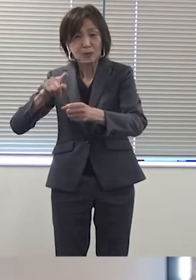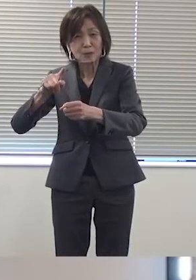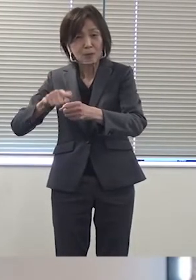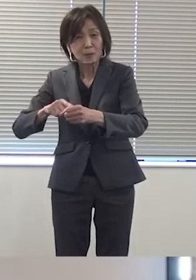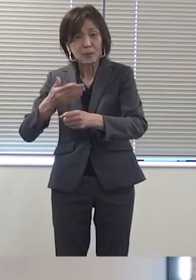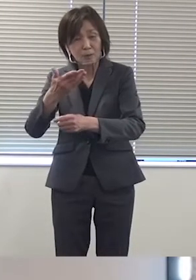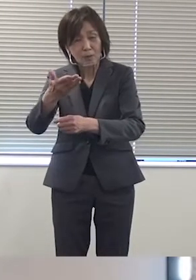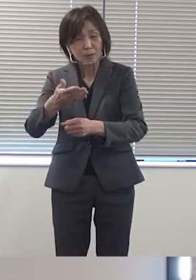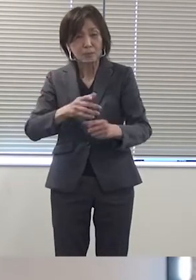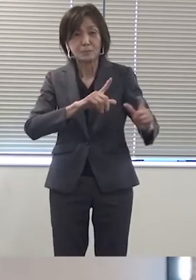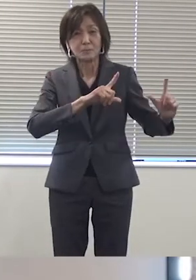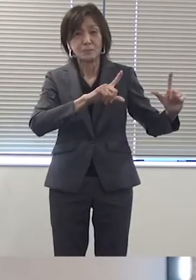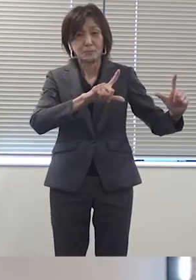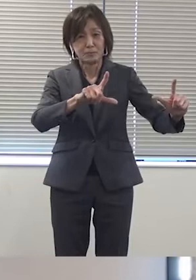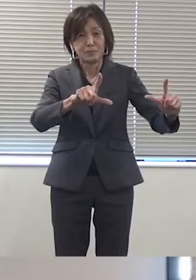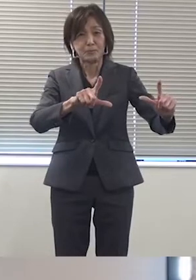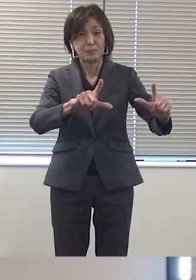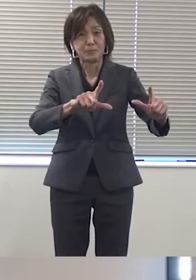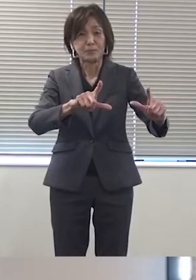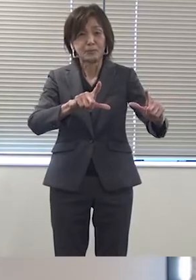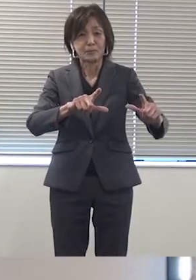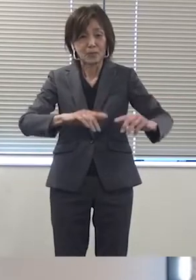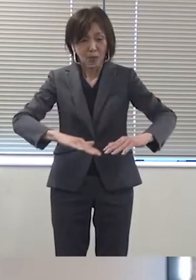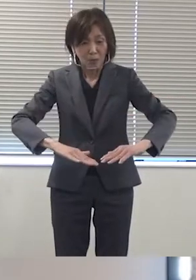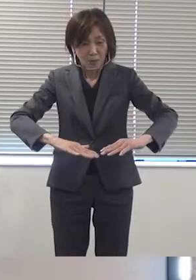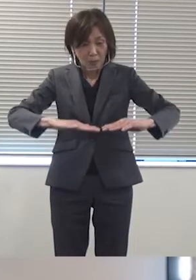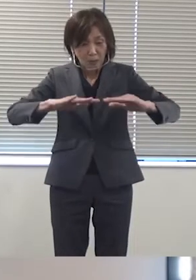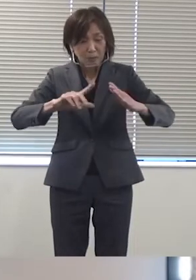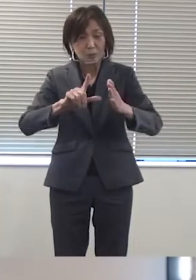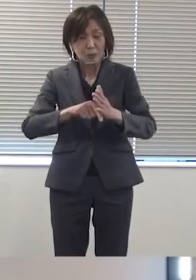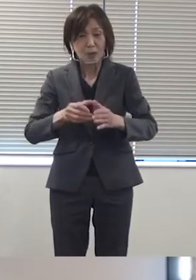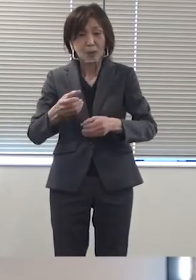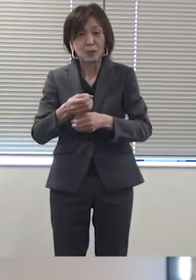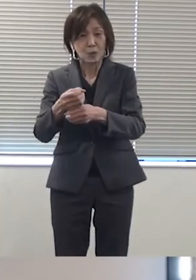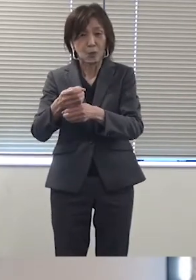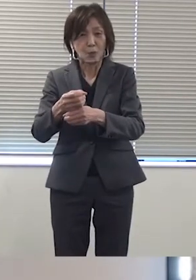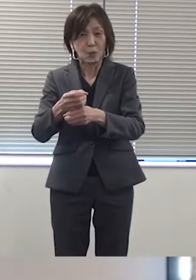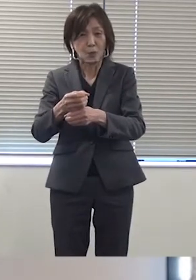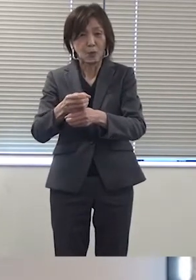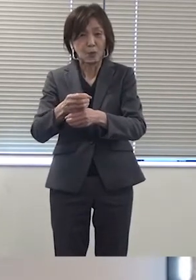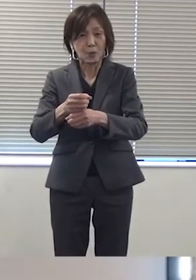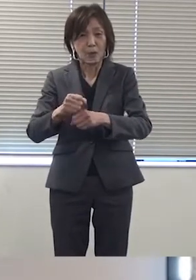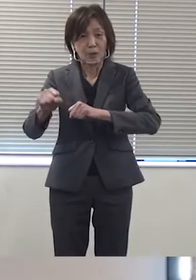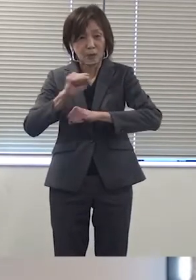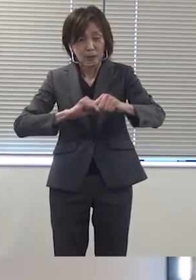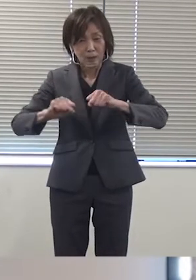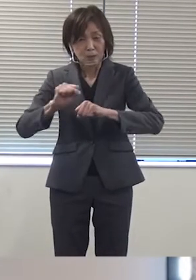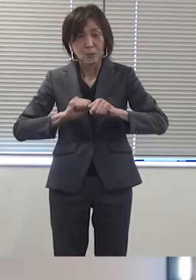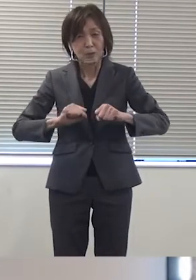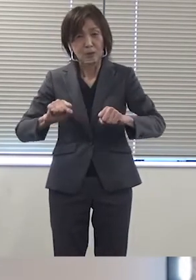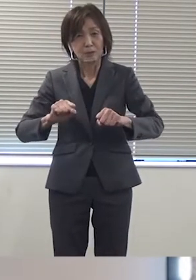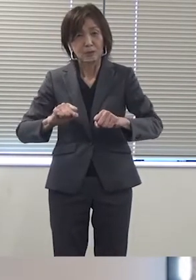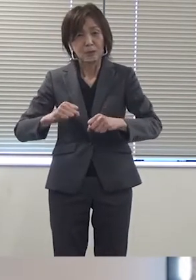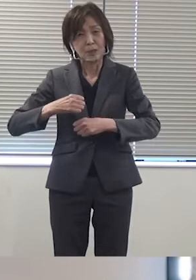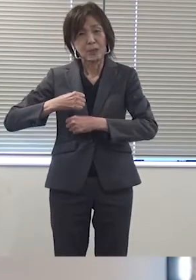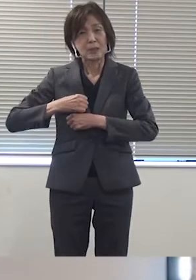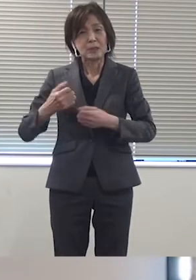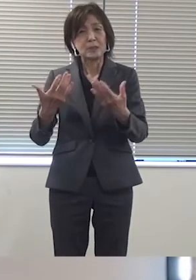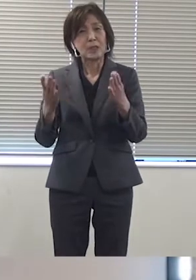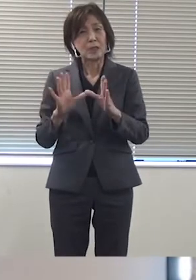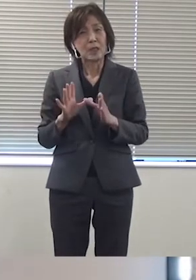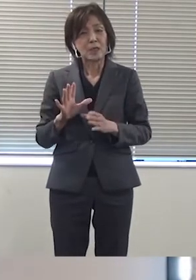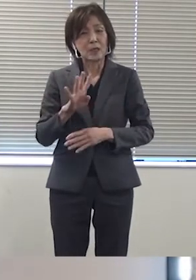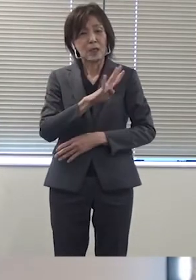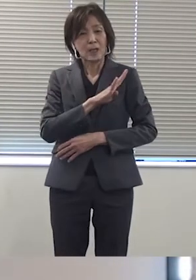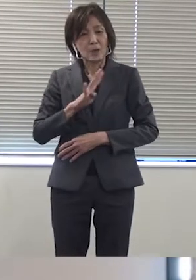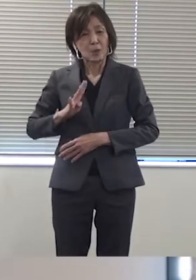多分4日後ぐらいですかね、最初に先遣隊が入りますが、次の部隊が入ってくるのは部隊編成戦